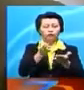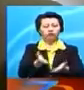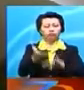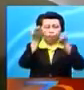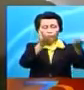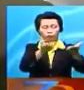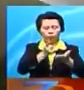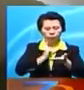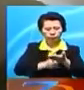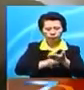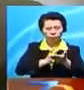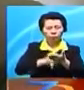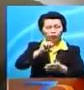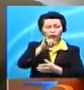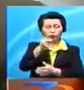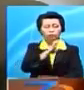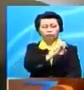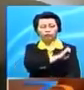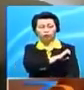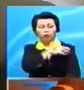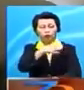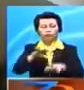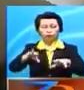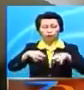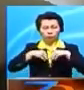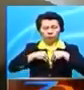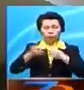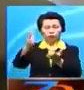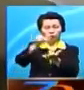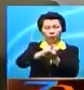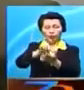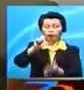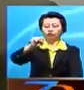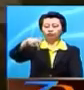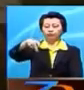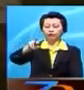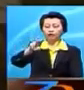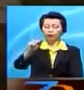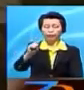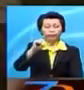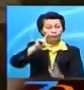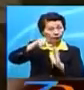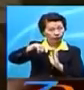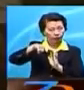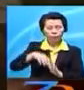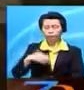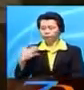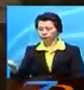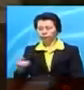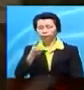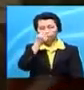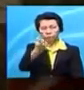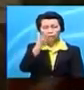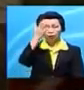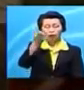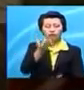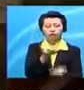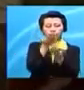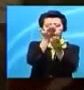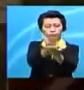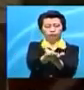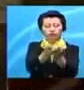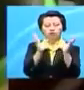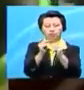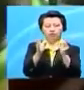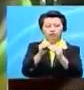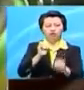untuk dibincangkan lanjut oleh jawatankuasa eksekutif setelah kita menerima laporan itu nanti. Ya. Beliau juga memberitahu perkara ini akan dibentangkan pada